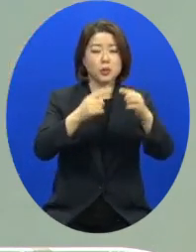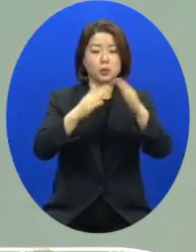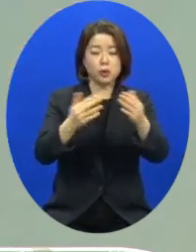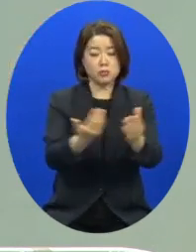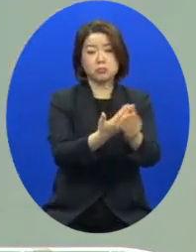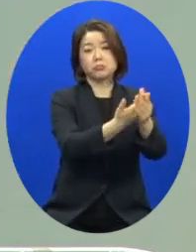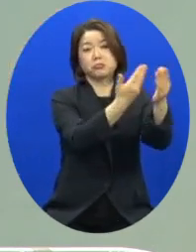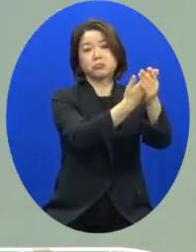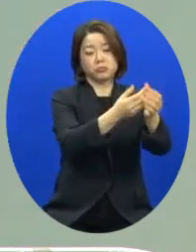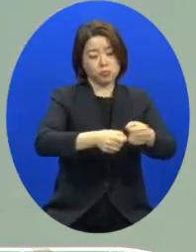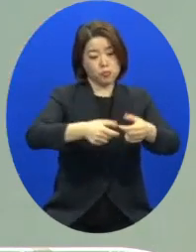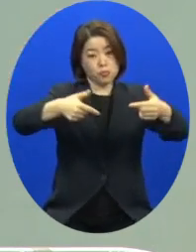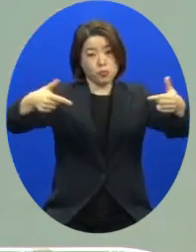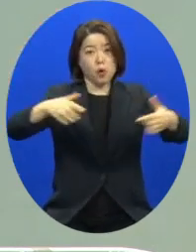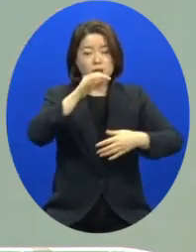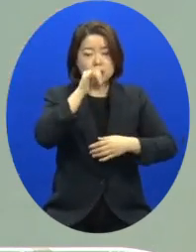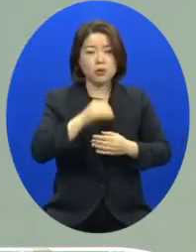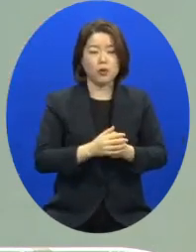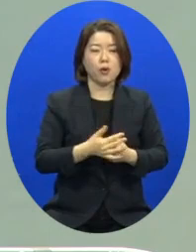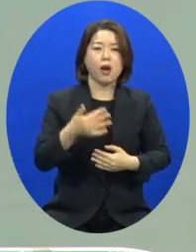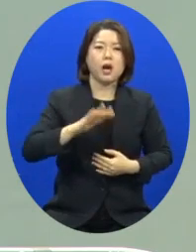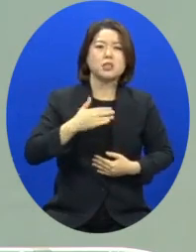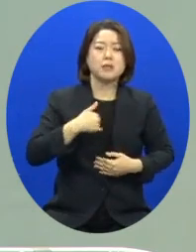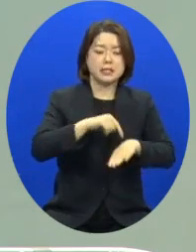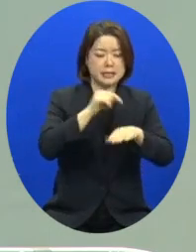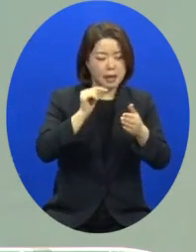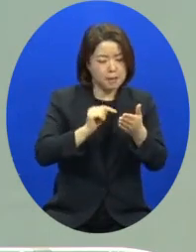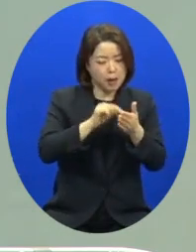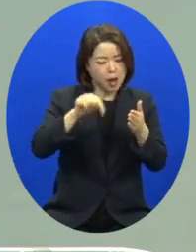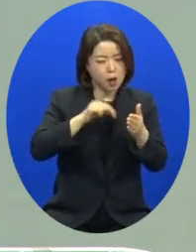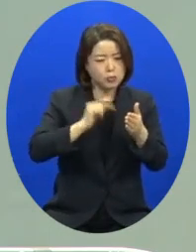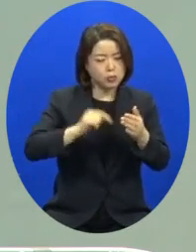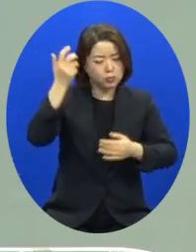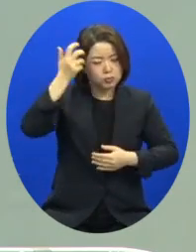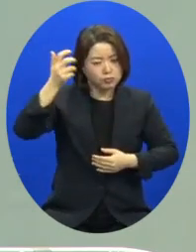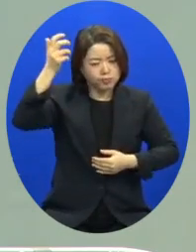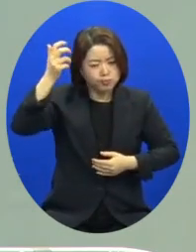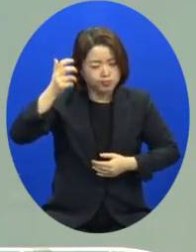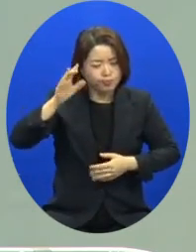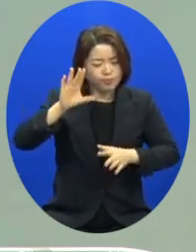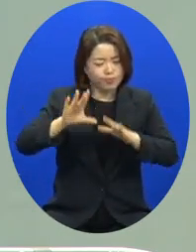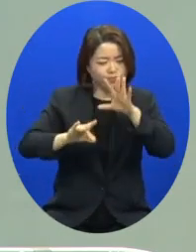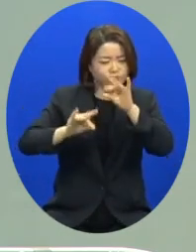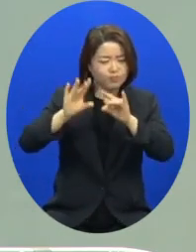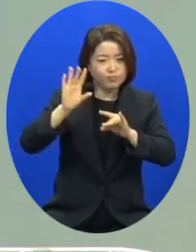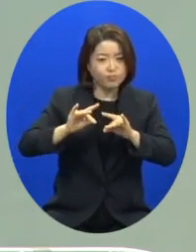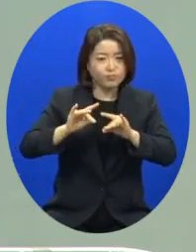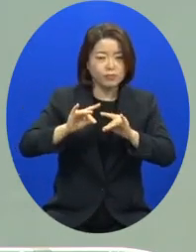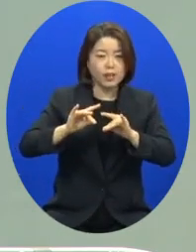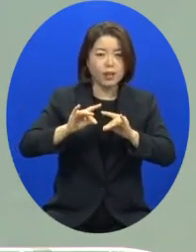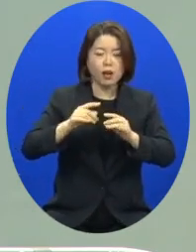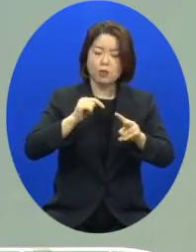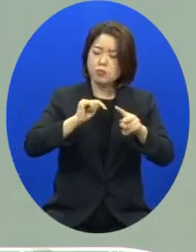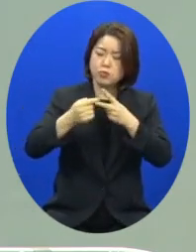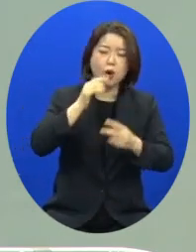했어요. 그렇지만 제 마음의 영혼은 더욱 피폐해져 갔어요. 이해할 수가